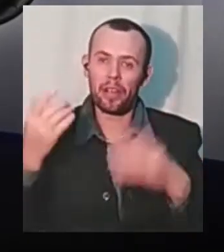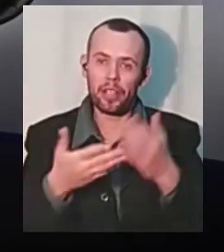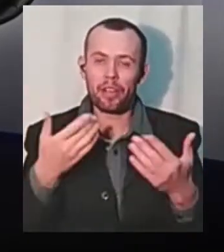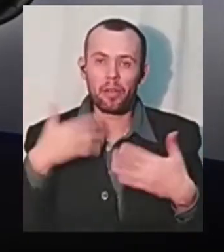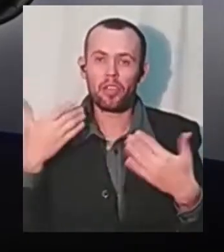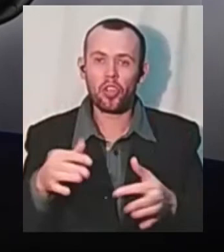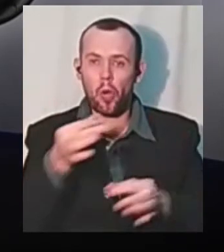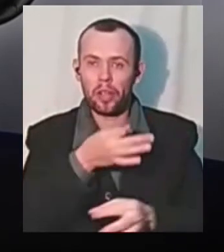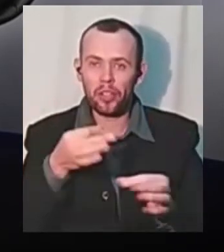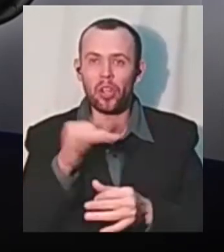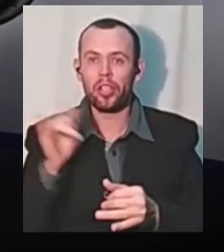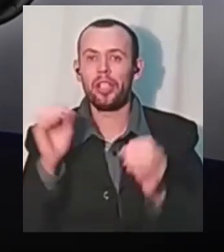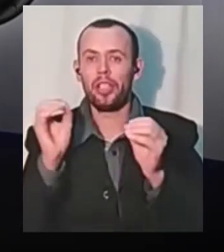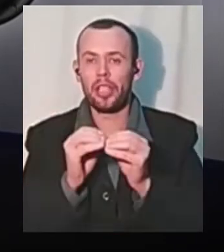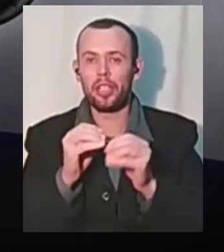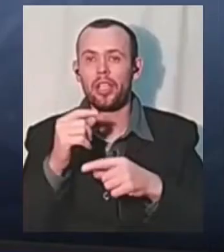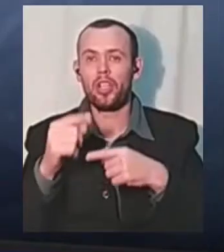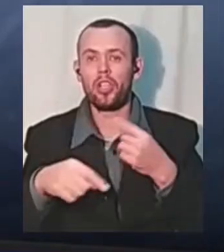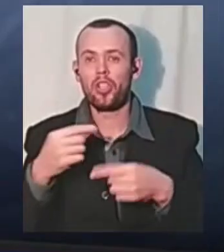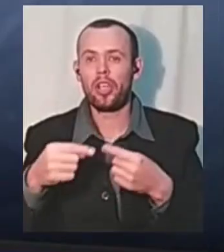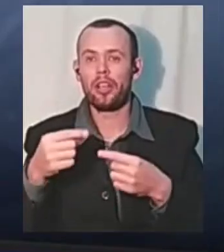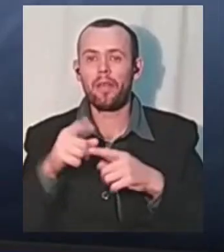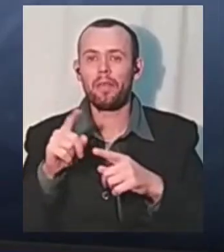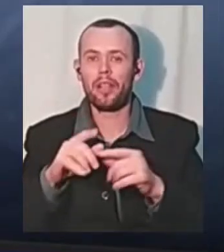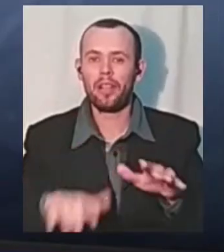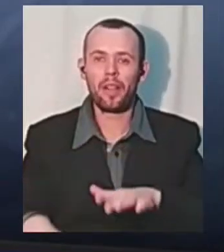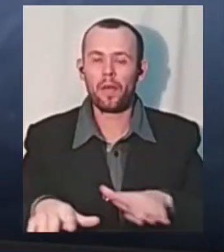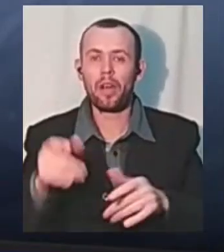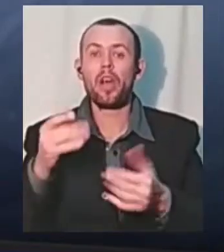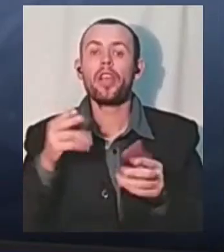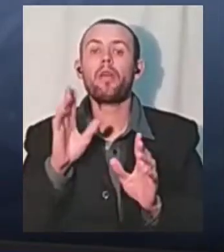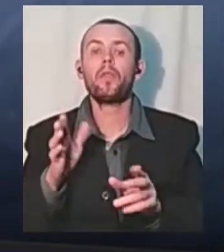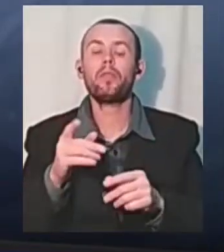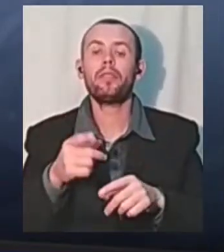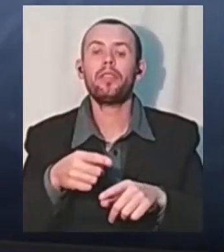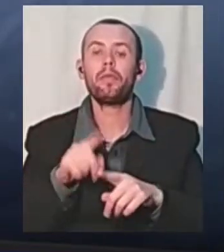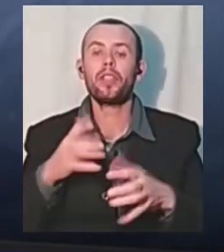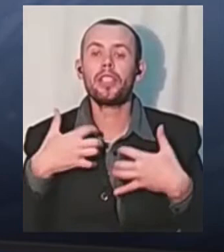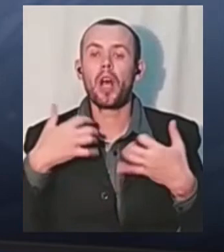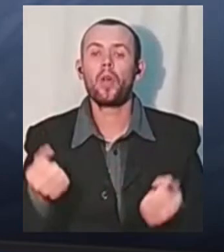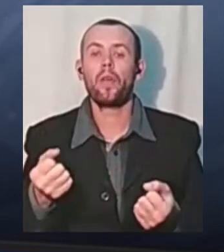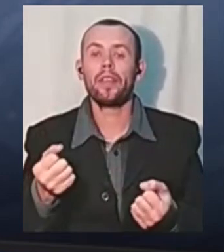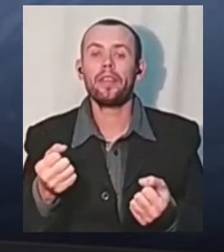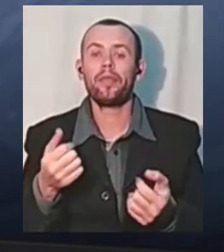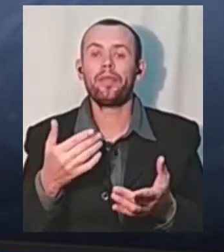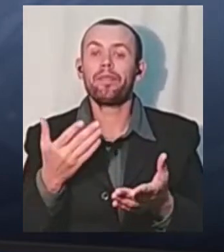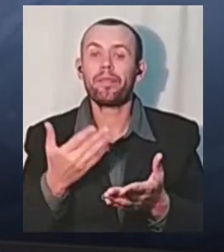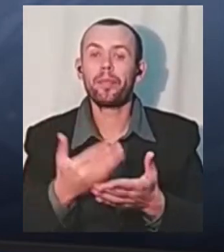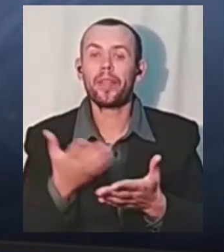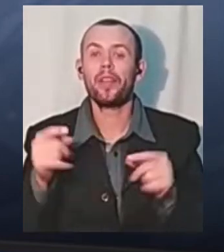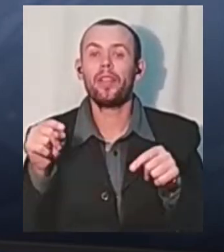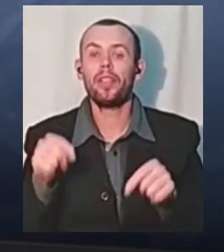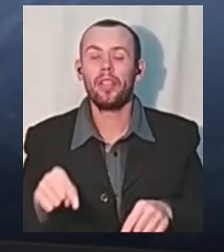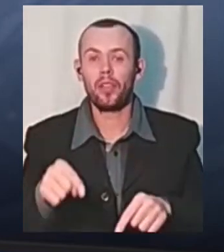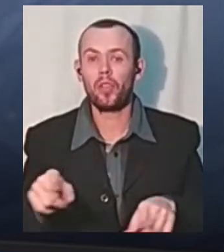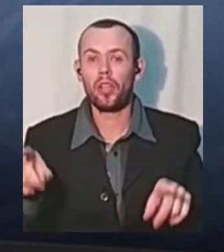обговорювали, і 10 через слизьке дорожнє покриття. Як бути в таких випадках, коли це вже здоров'я людини, власне? Тут так само